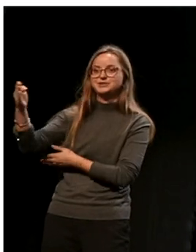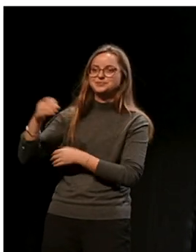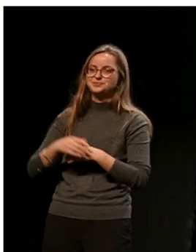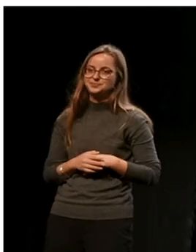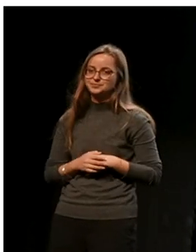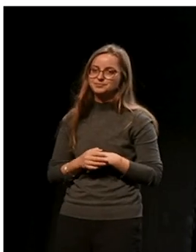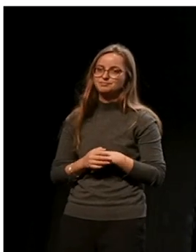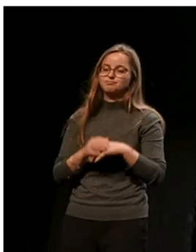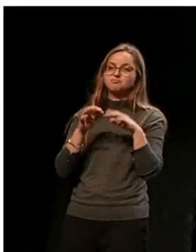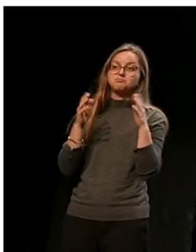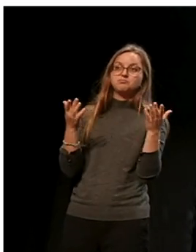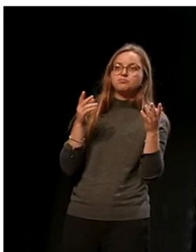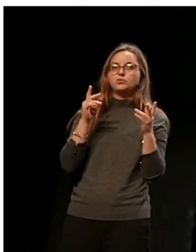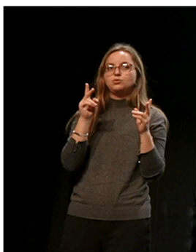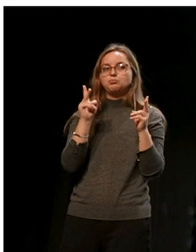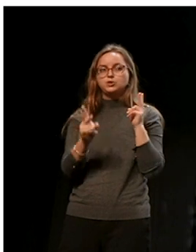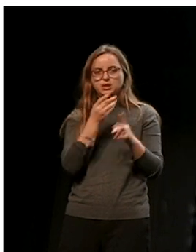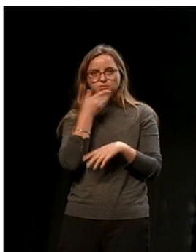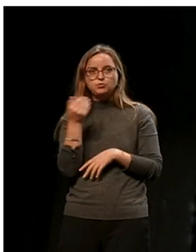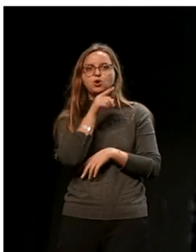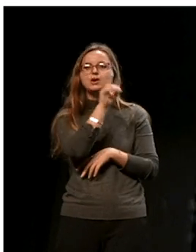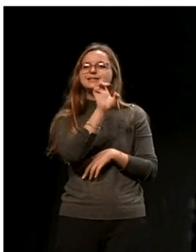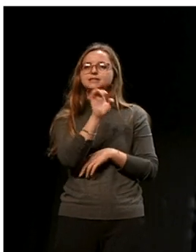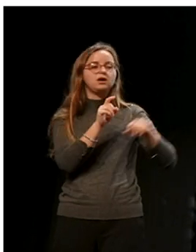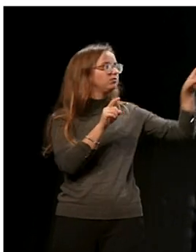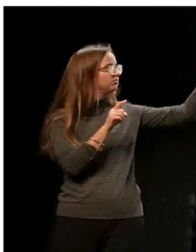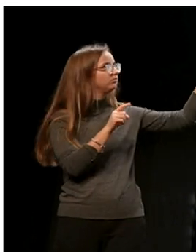Concernant les IA, peut-être qu'on va peut-être commencer par Étienne.